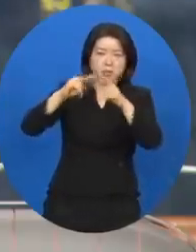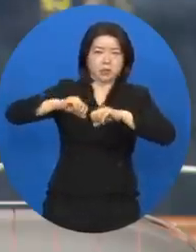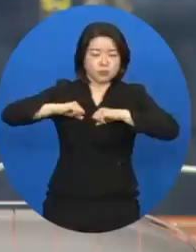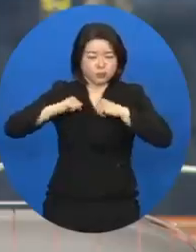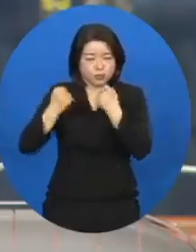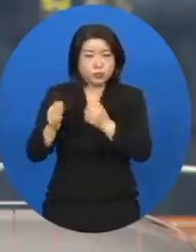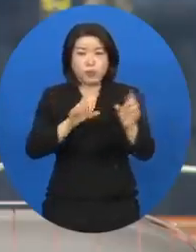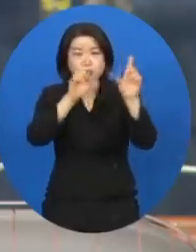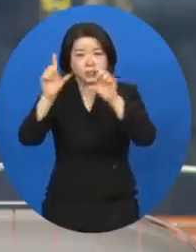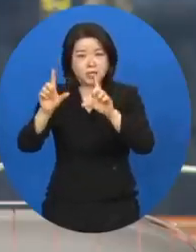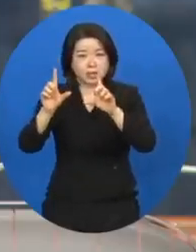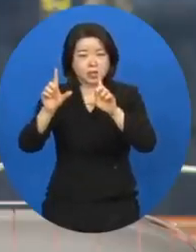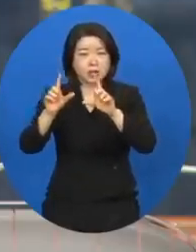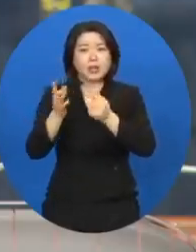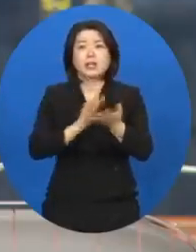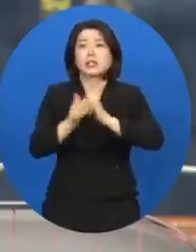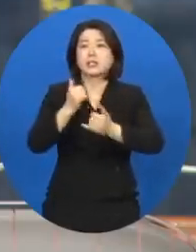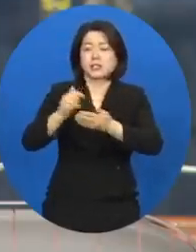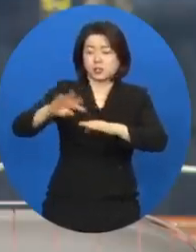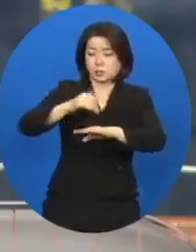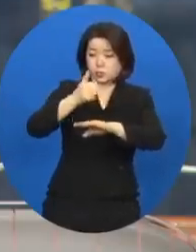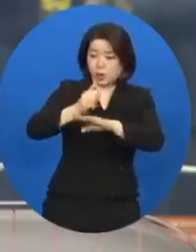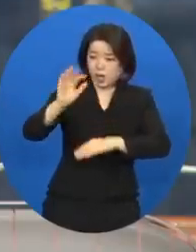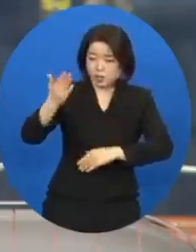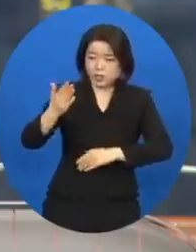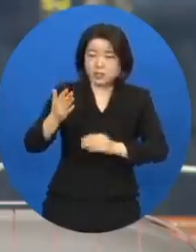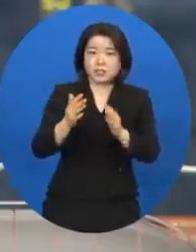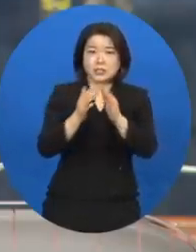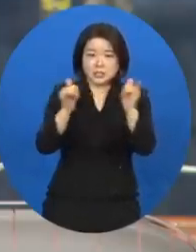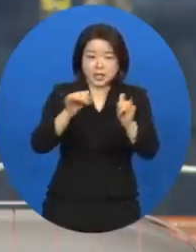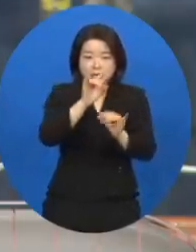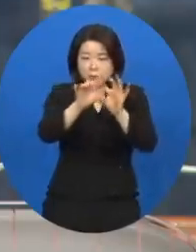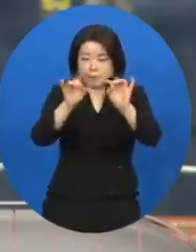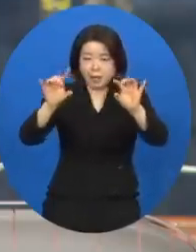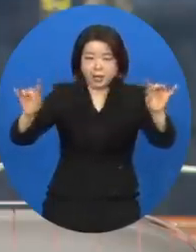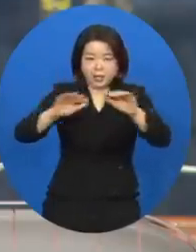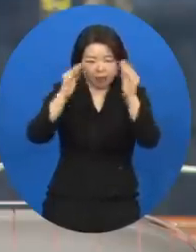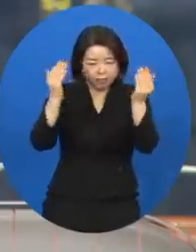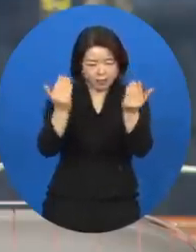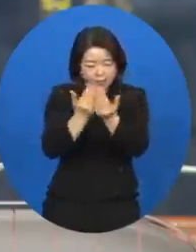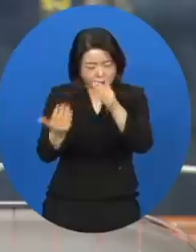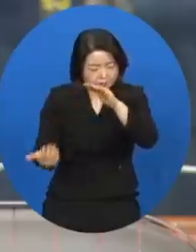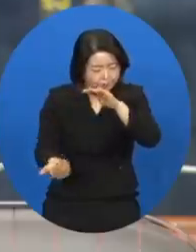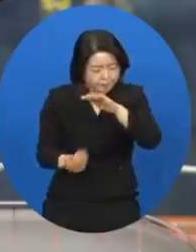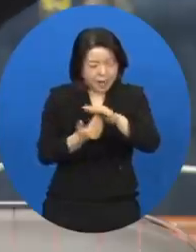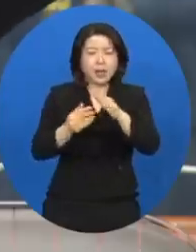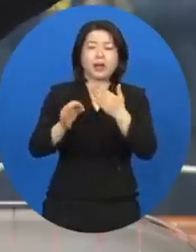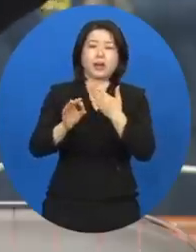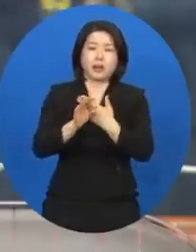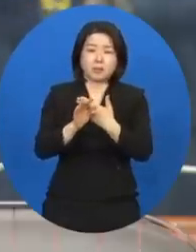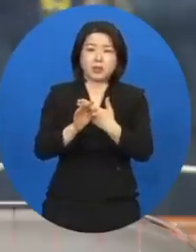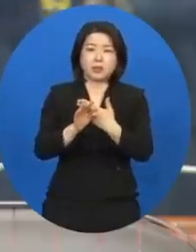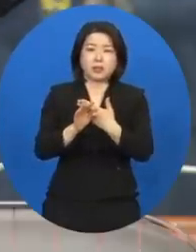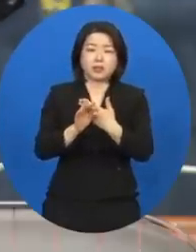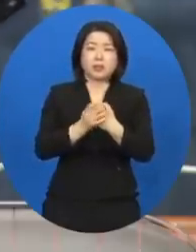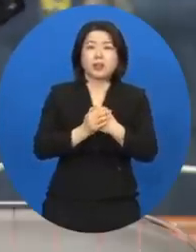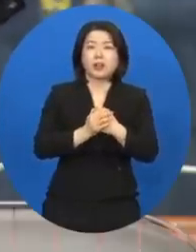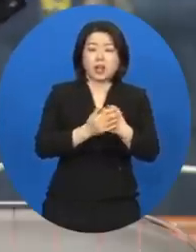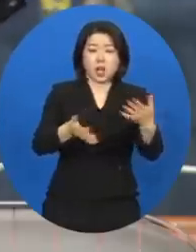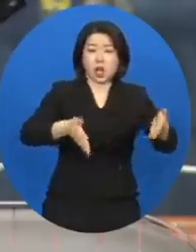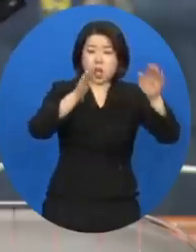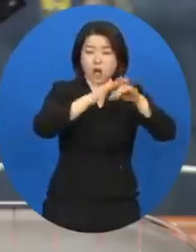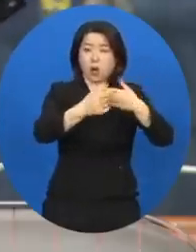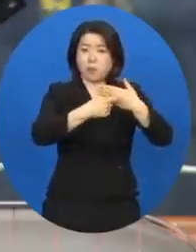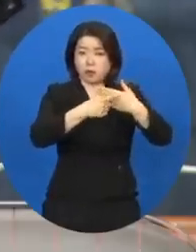사는 예수님이 왕 되신 사람이 성도들이 되어야 건물 예배당도 의미가 있는